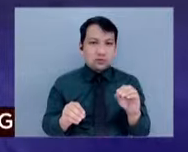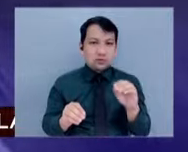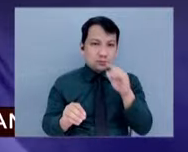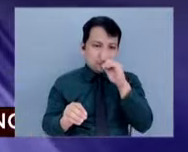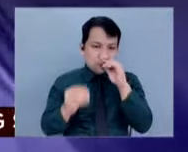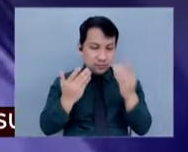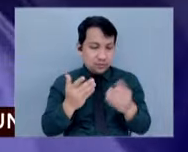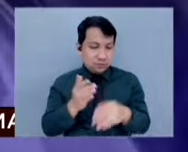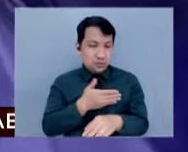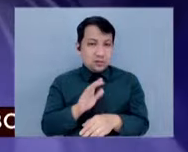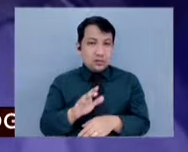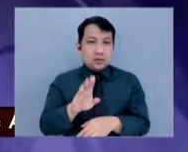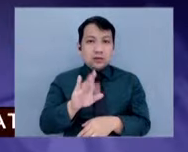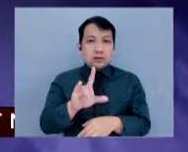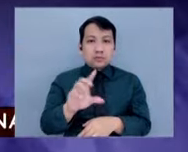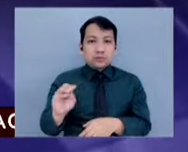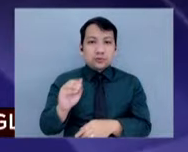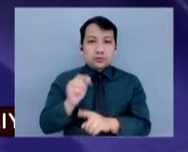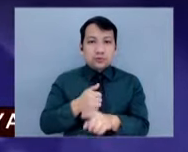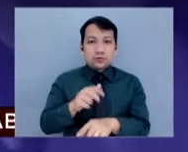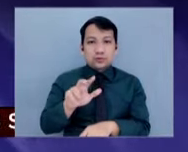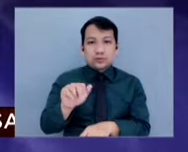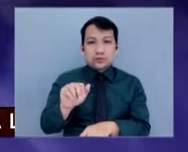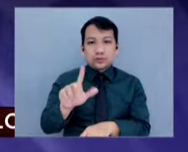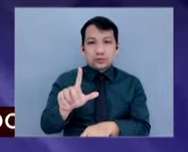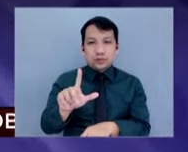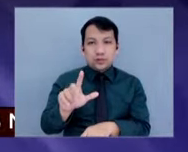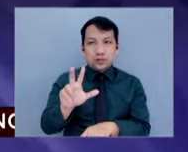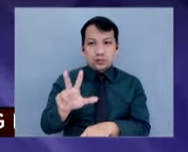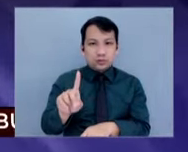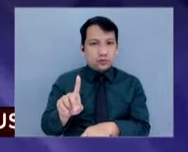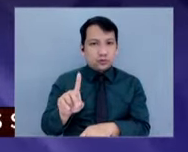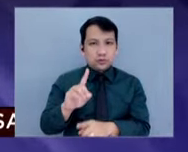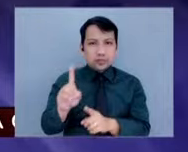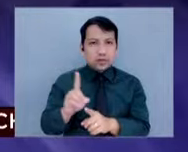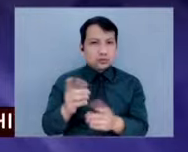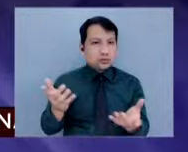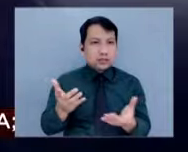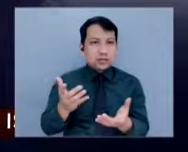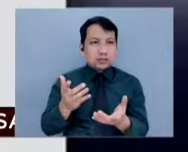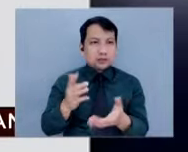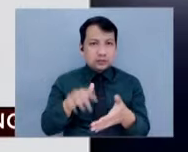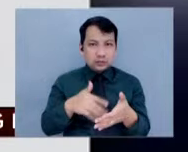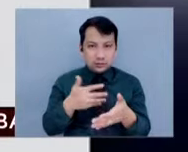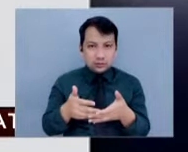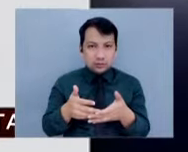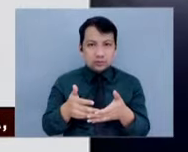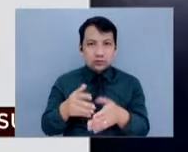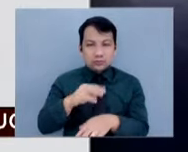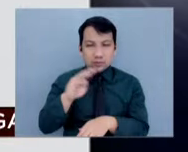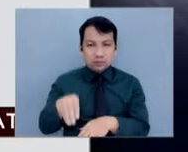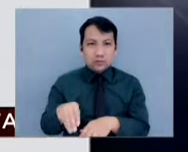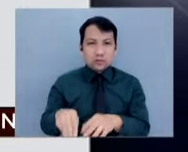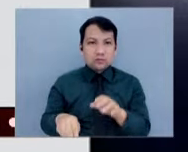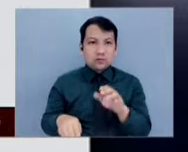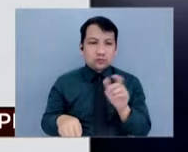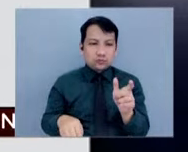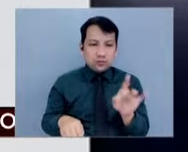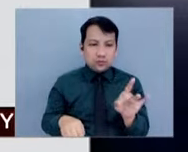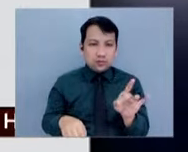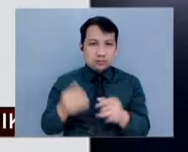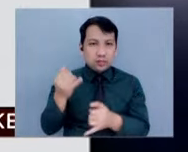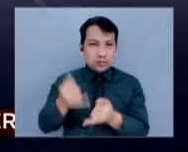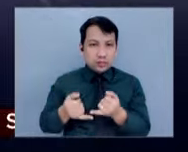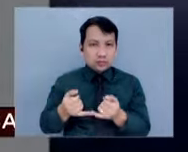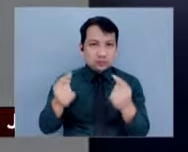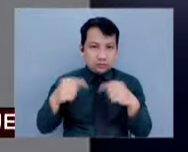concert na Bloom sa August 31. Wala pang detalye kung saan ito gaganapin. 2018 pa nang huling bumisita sa Pilipinas